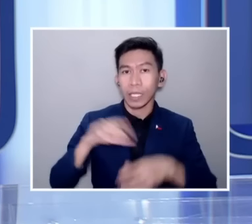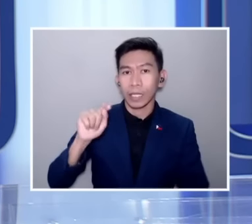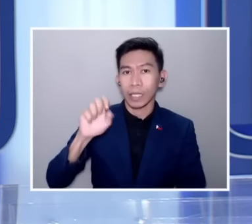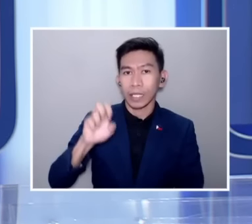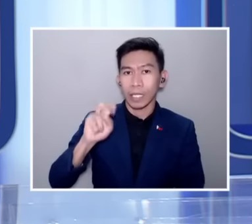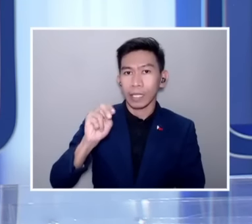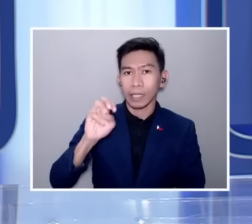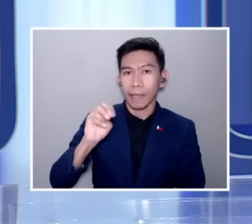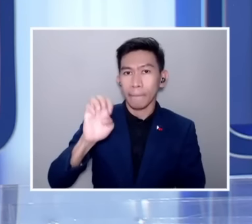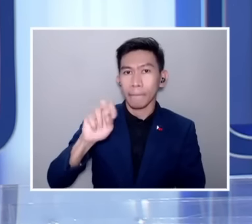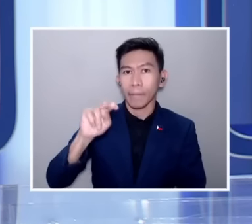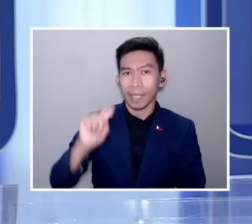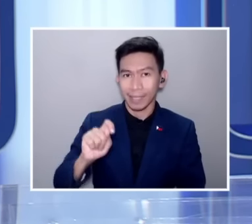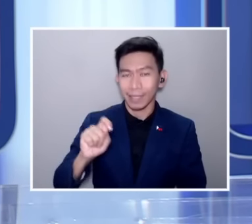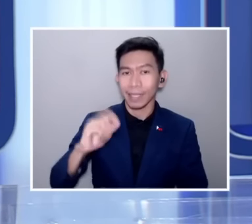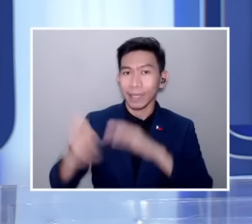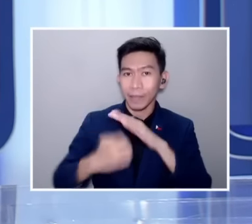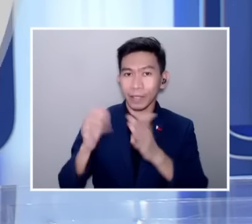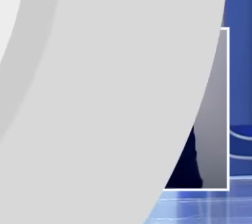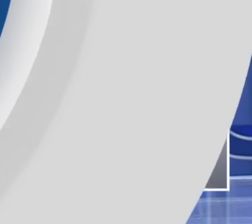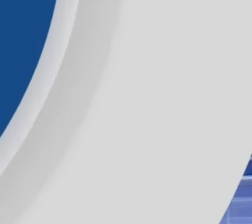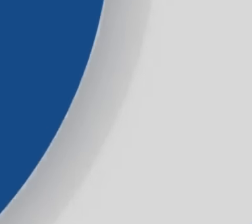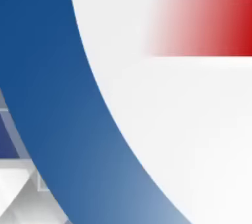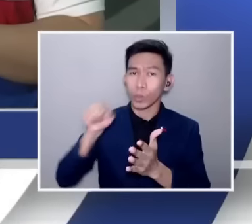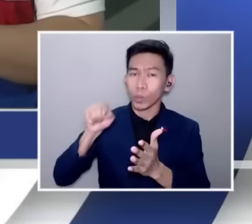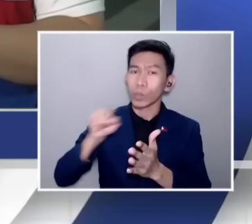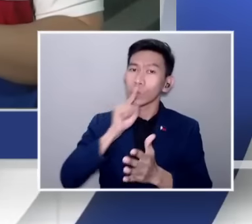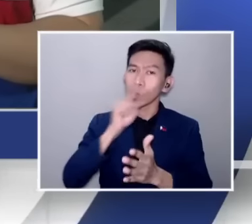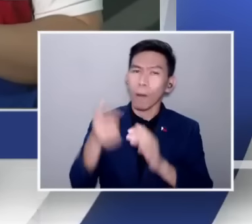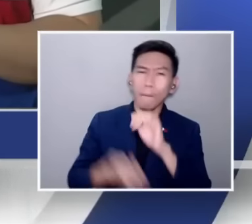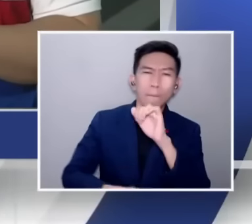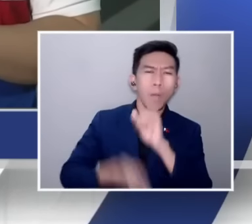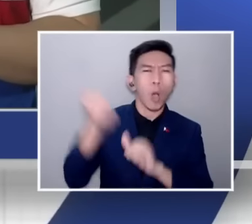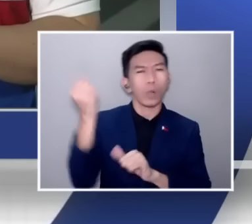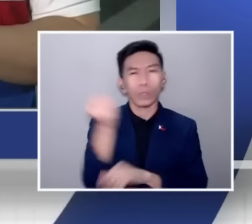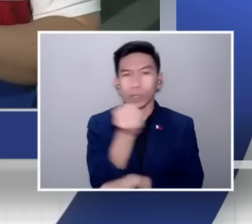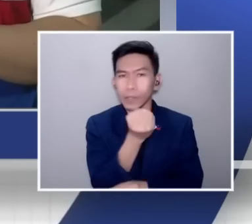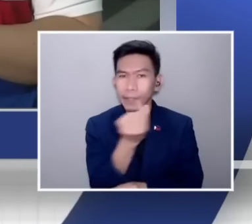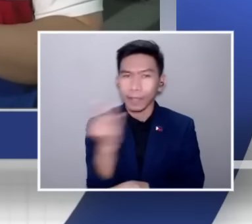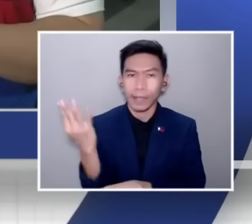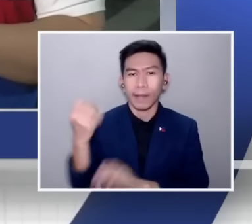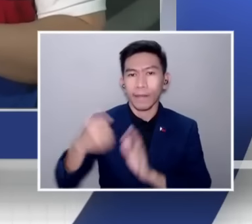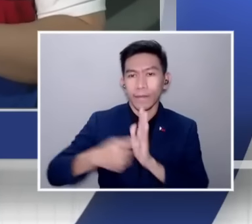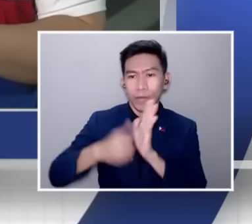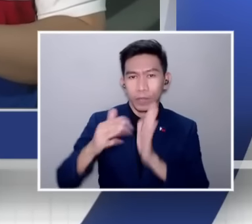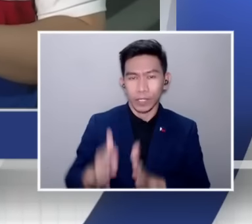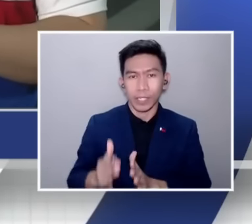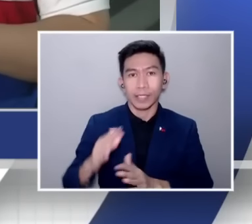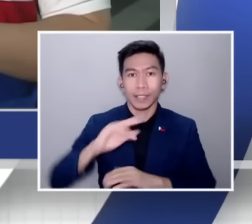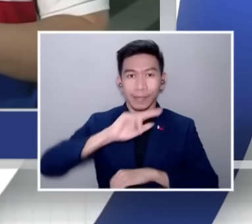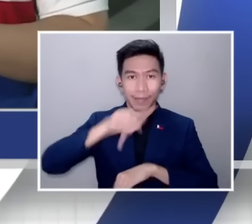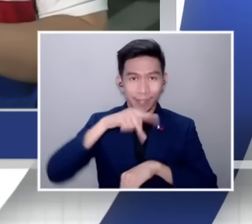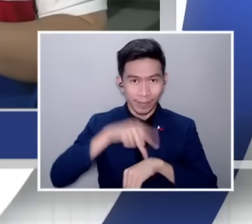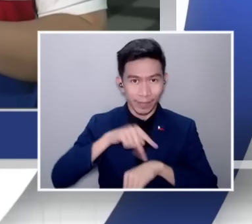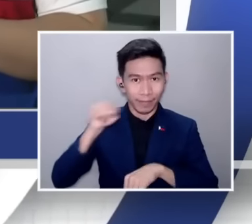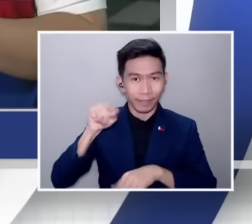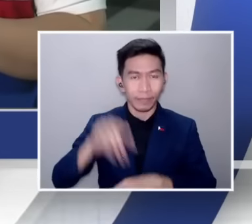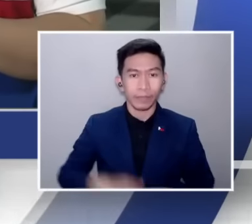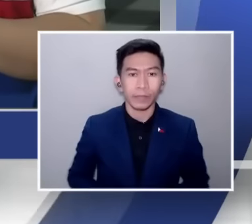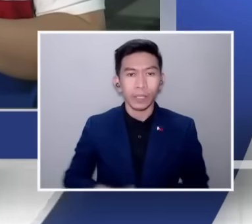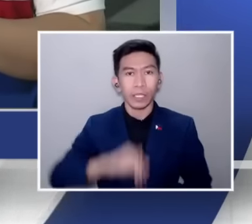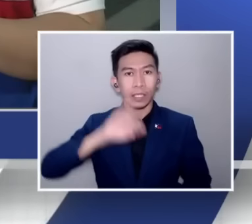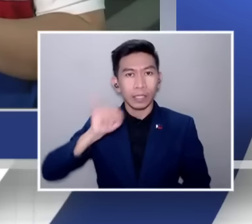sa buong bansa. At live mula Taguig City, nagpapatrol si Jackie Pascual. Jackie, marami pa ba ang nakapila